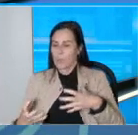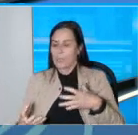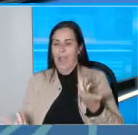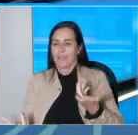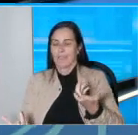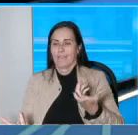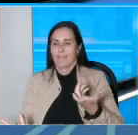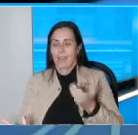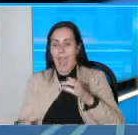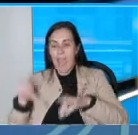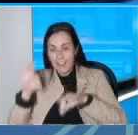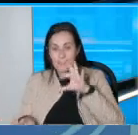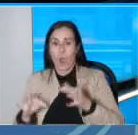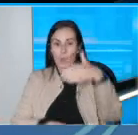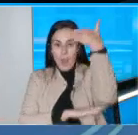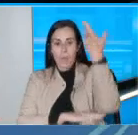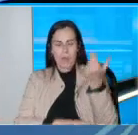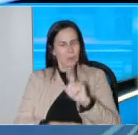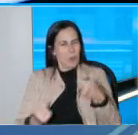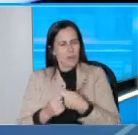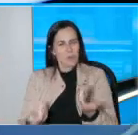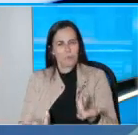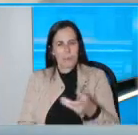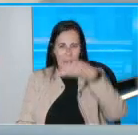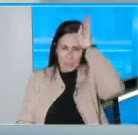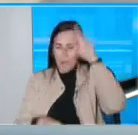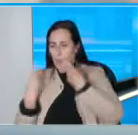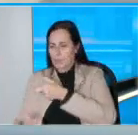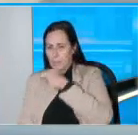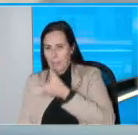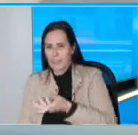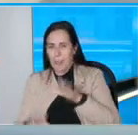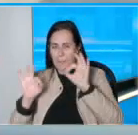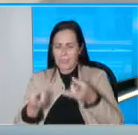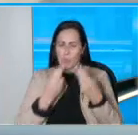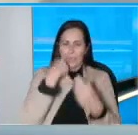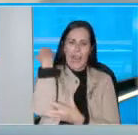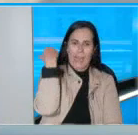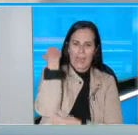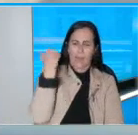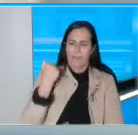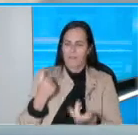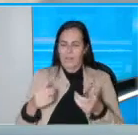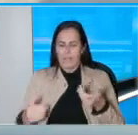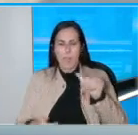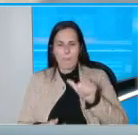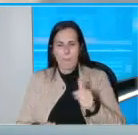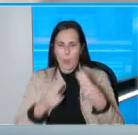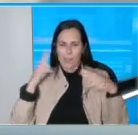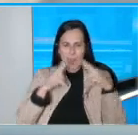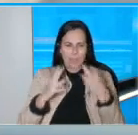מתחרים אחד נגד השני, אלא הנבחרות הלאומיות, אז נאמר יחזור לברזיל ומסי לארגנטינה, והם בפה לצרפת, הם